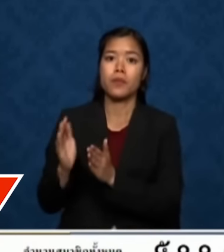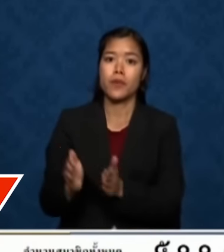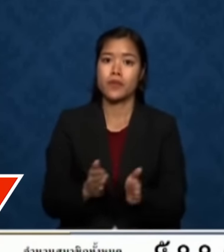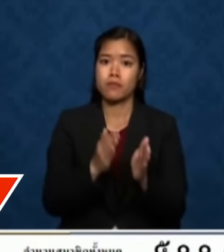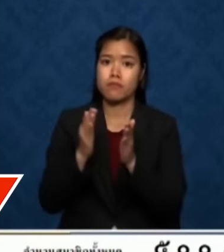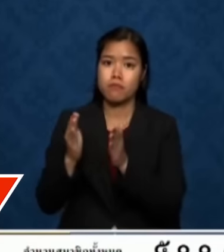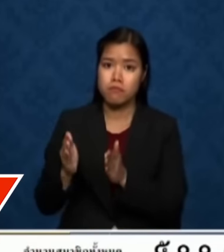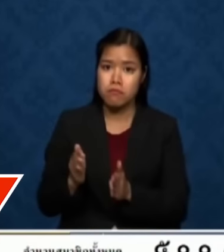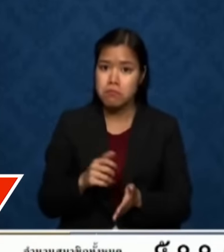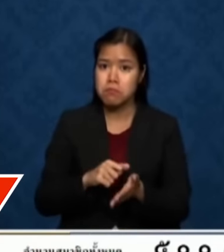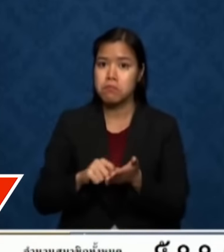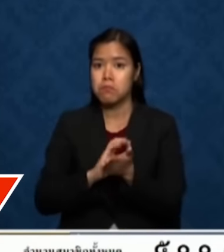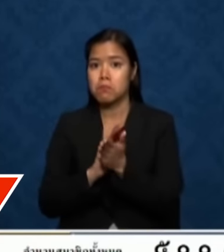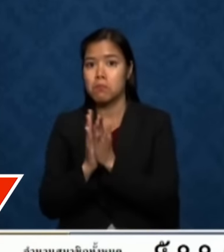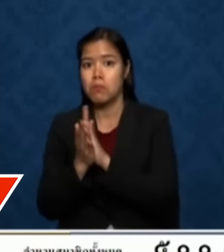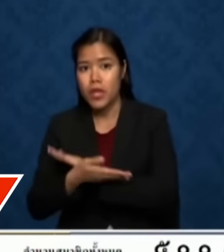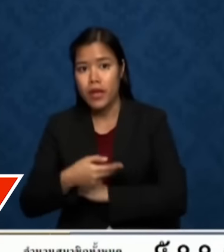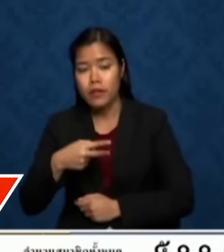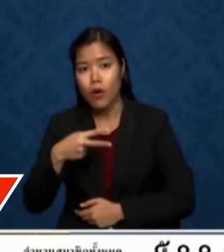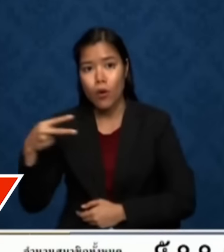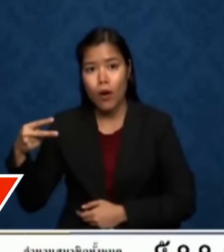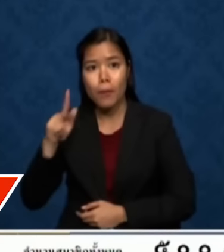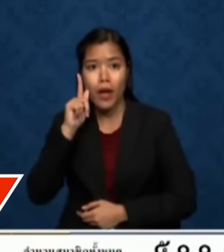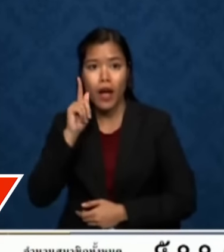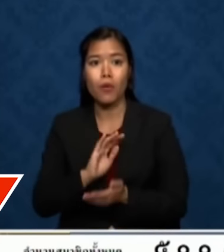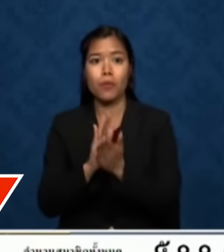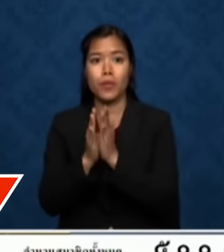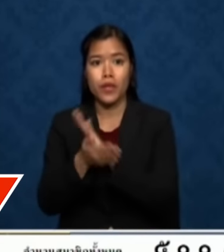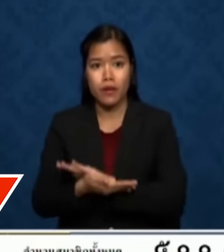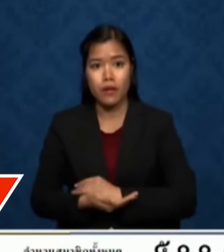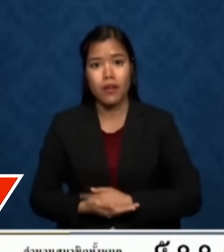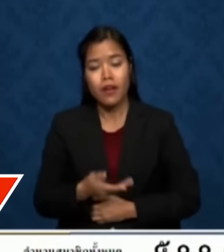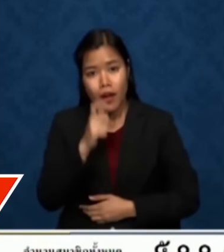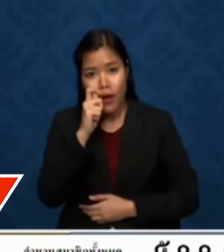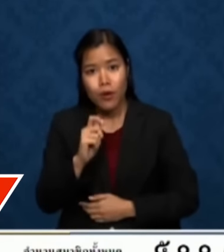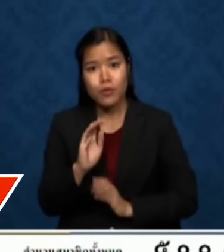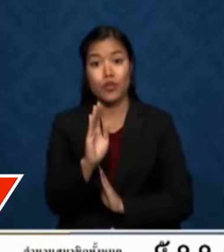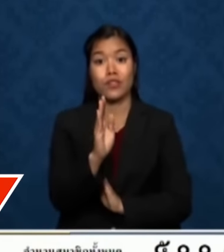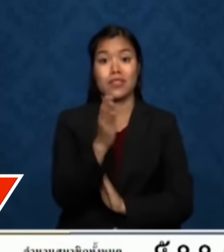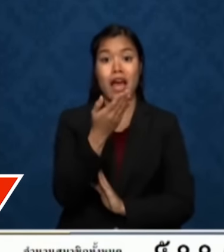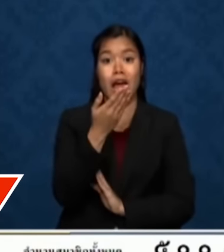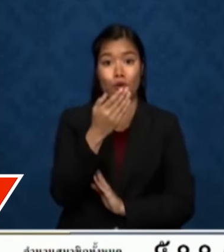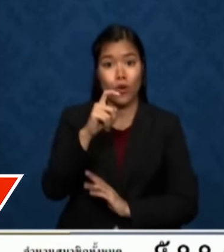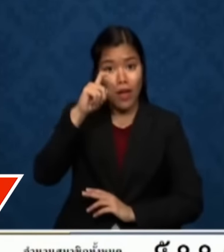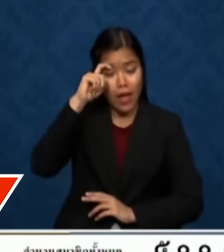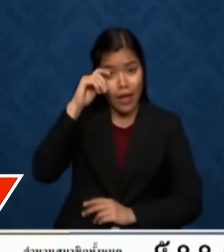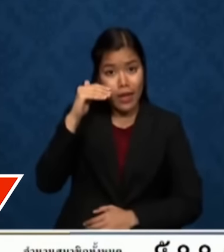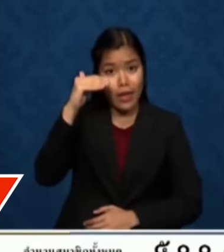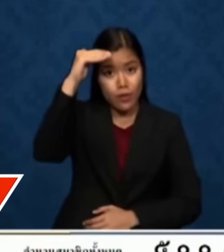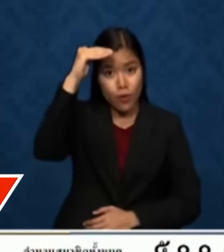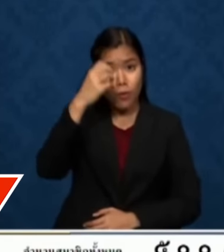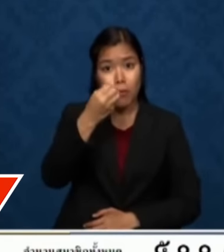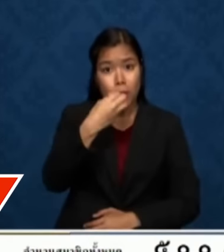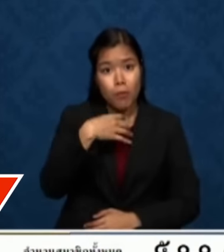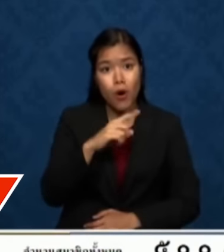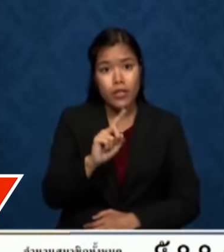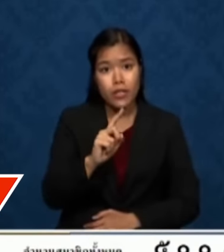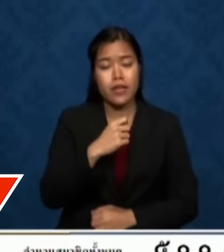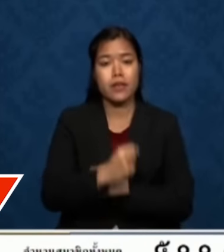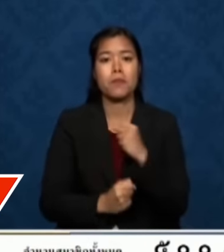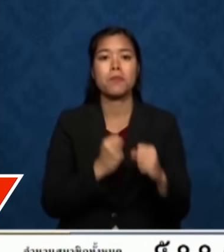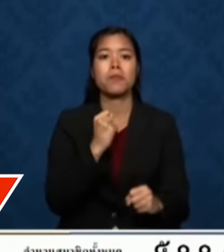วค่ะและด้วยความเคารพค่ะท่านนายกกลับไปแล้วนะคะเมื่อช่วงเช้าท่านบอกเองว่าเดี๋ยว4ปีประชาช